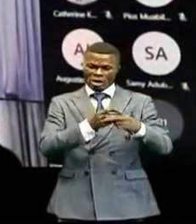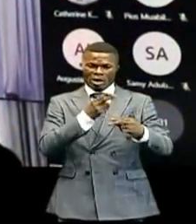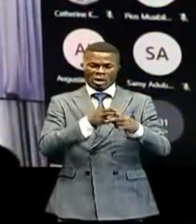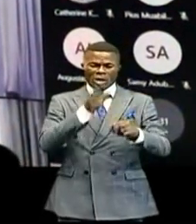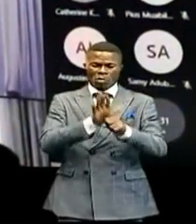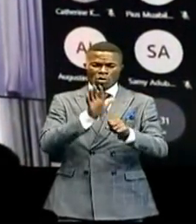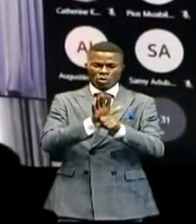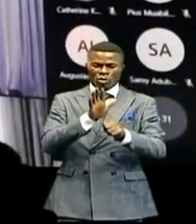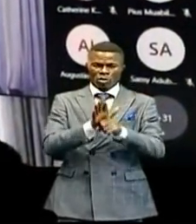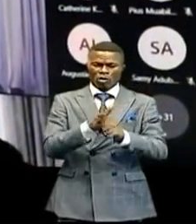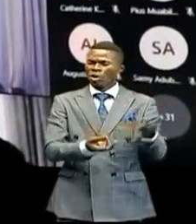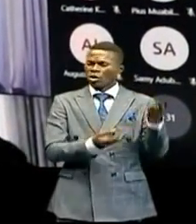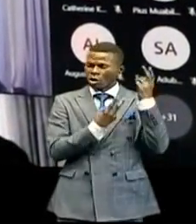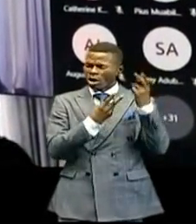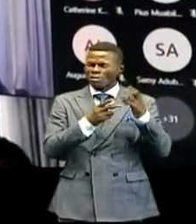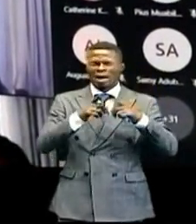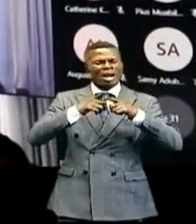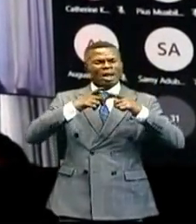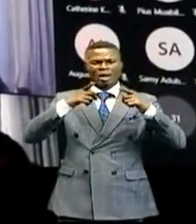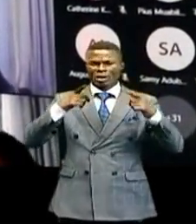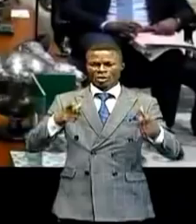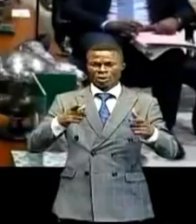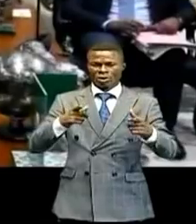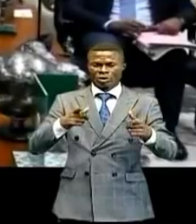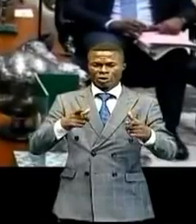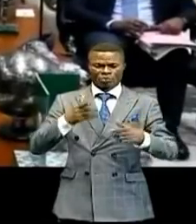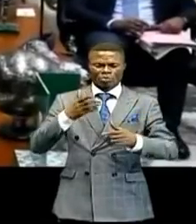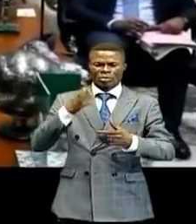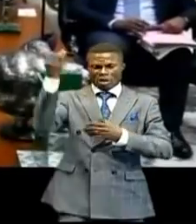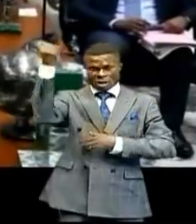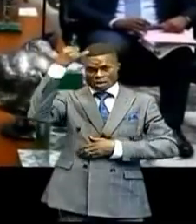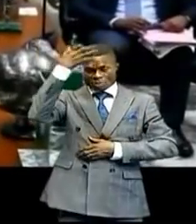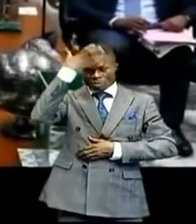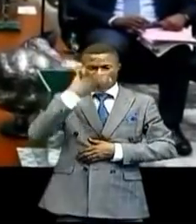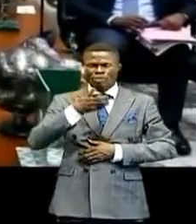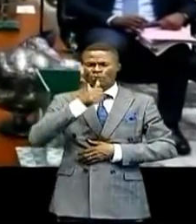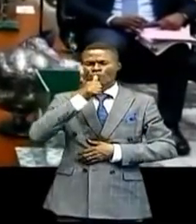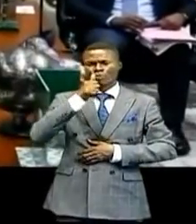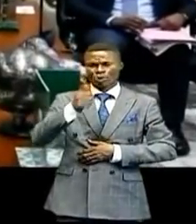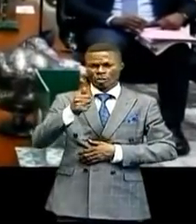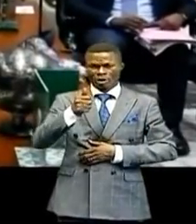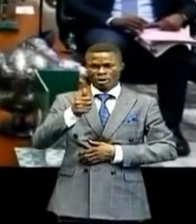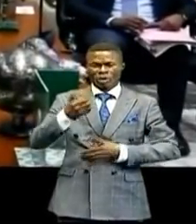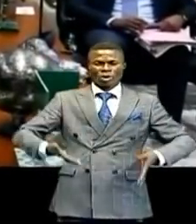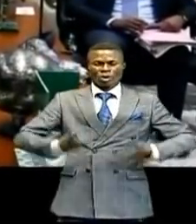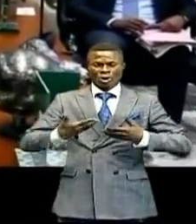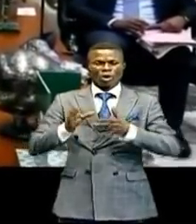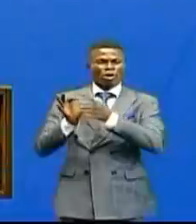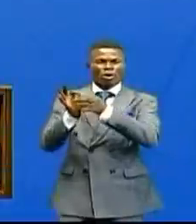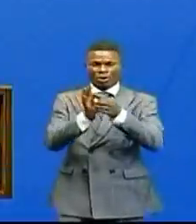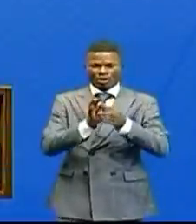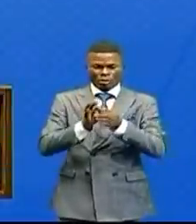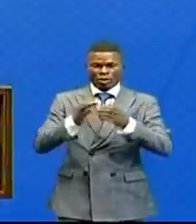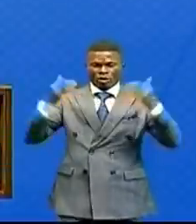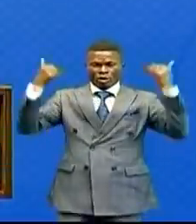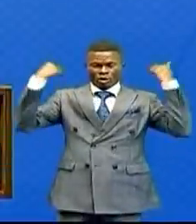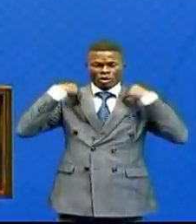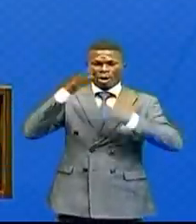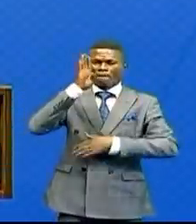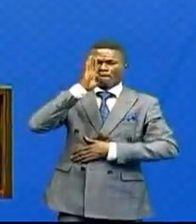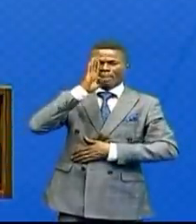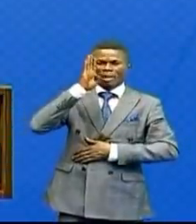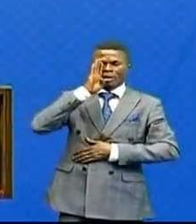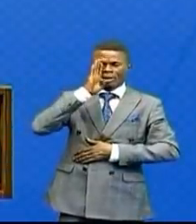grande quantité d'une valeur inestimable de nos plus belles œuvres. Saluant la coopération des autorités